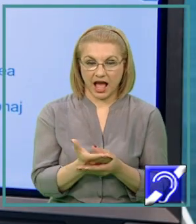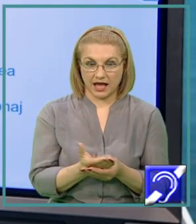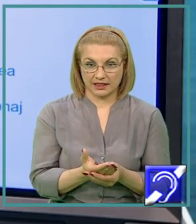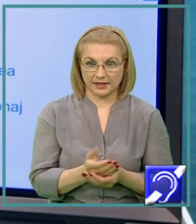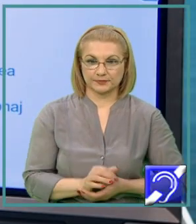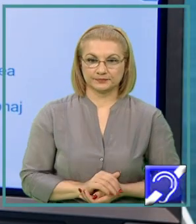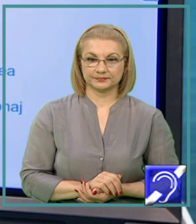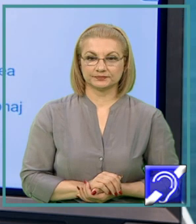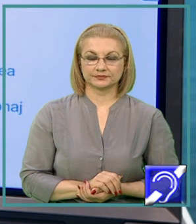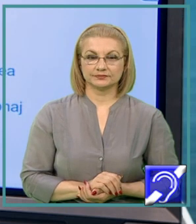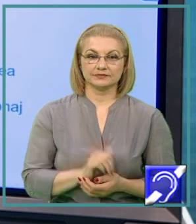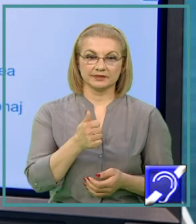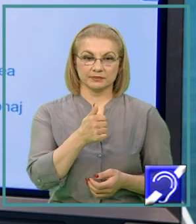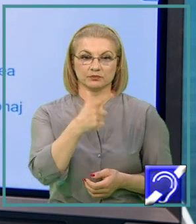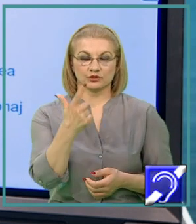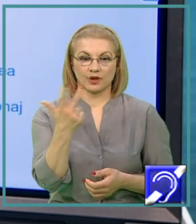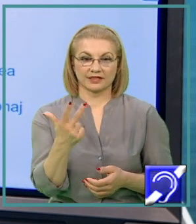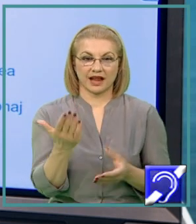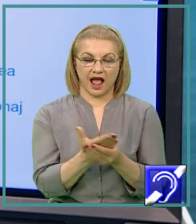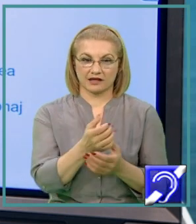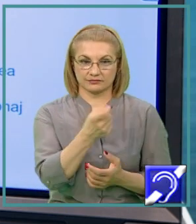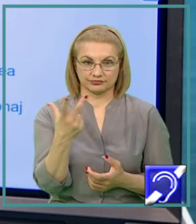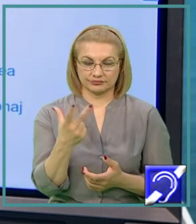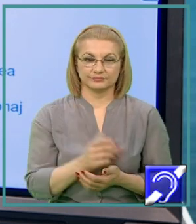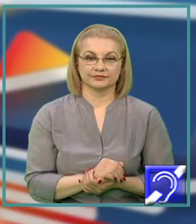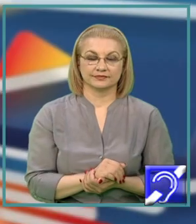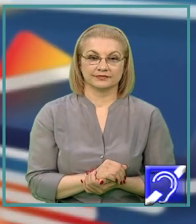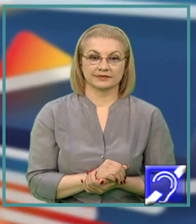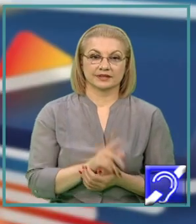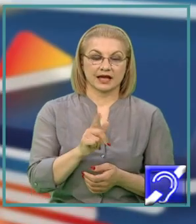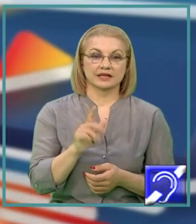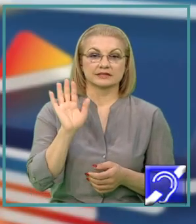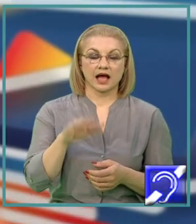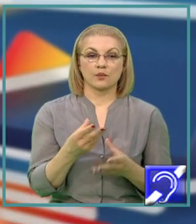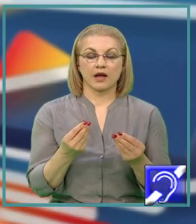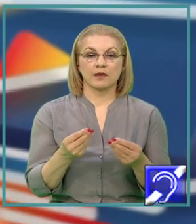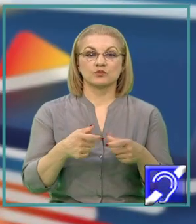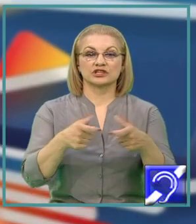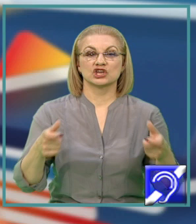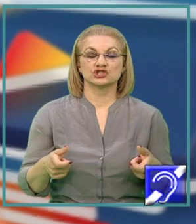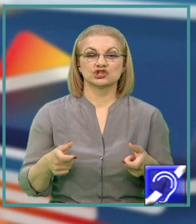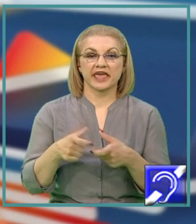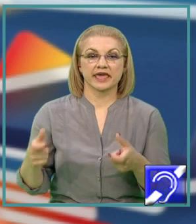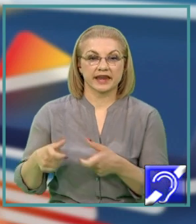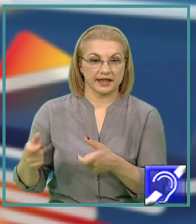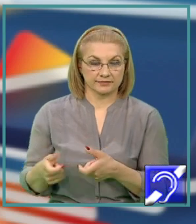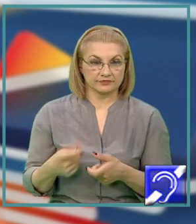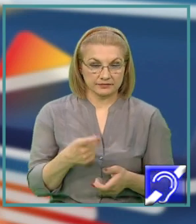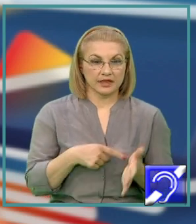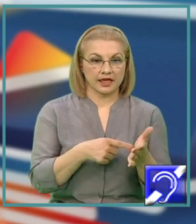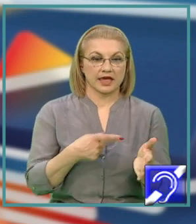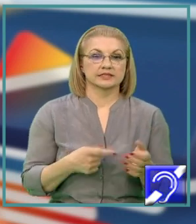da? Actul întâi, actul al doilea sau actul al treilea. Actele cuprind mai multe scene. Indicațiile scenice